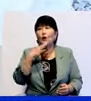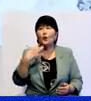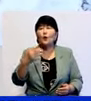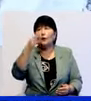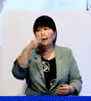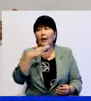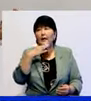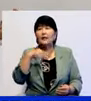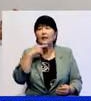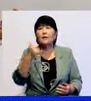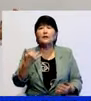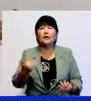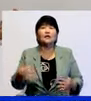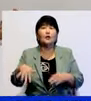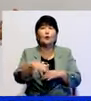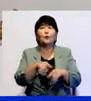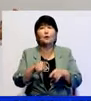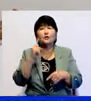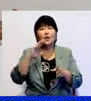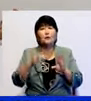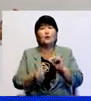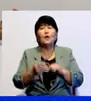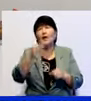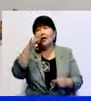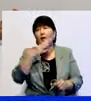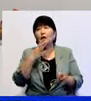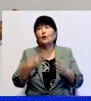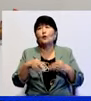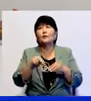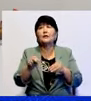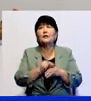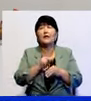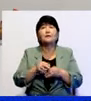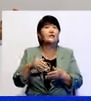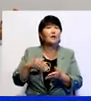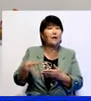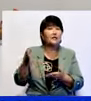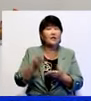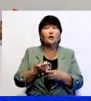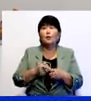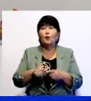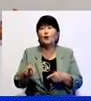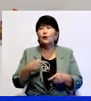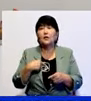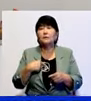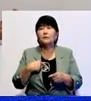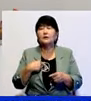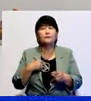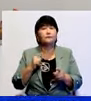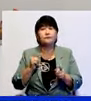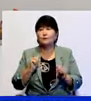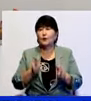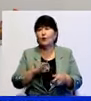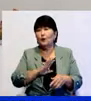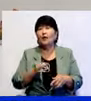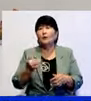әкелерге беріліп жатыр. Қазір қоғамда осындай пікір туылған, әкелер отбасы тәрбиесінен бас тартты деген. Мұны оған біз қосыла алмаймыз.